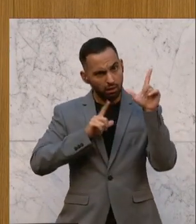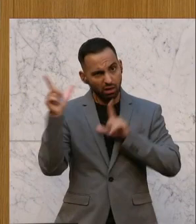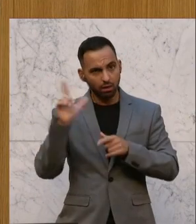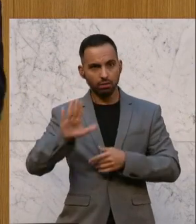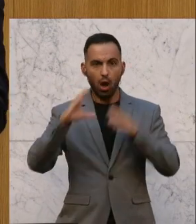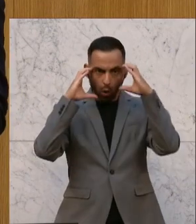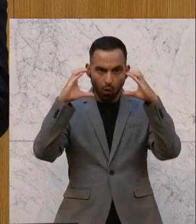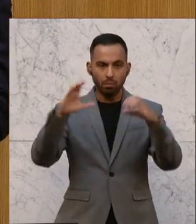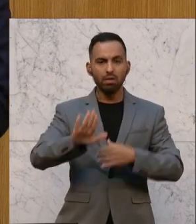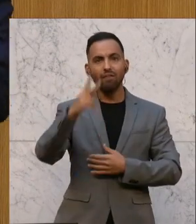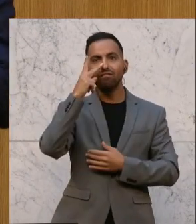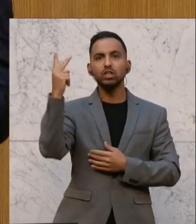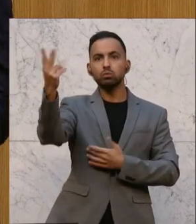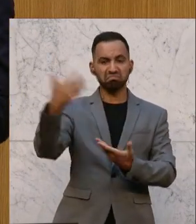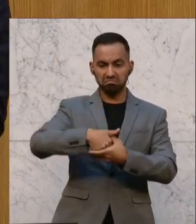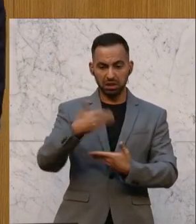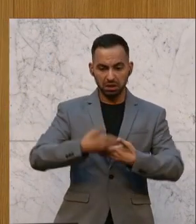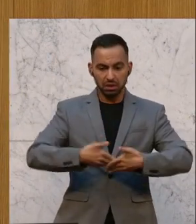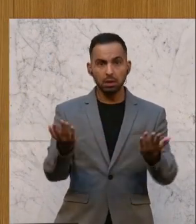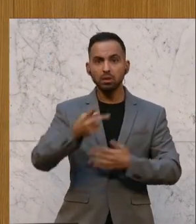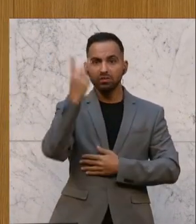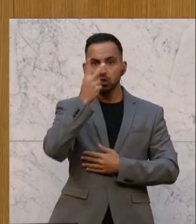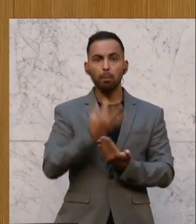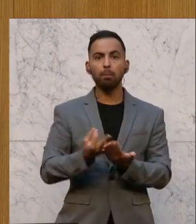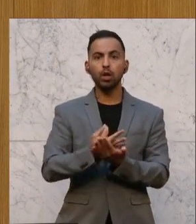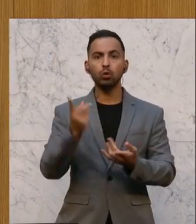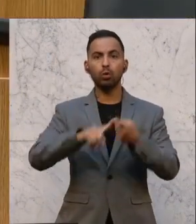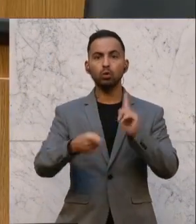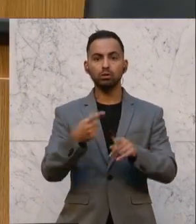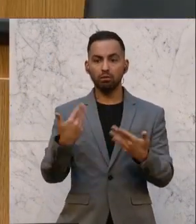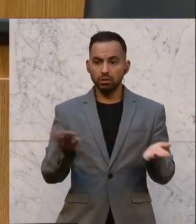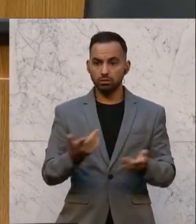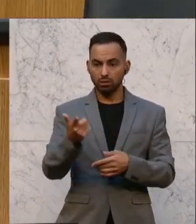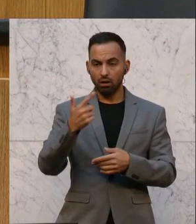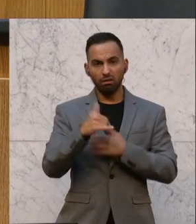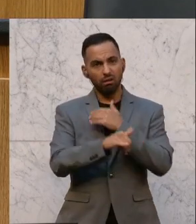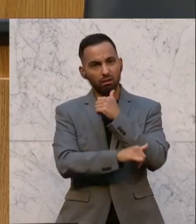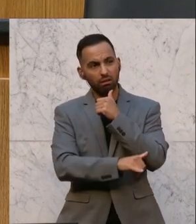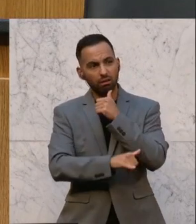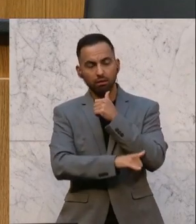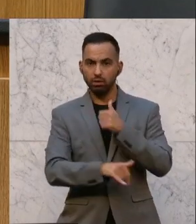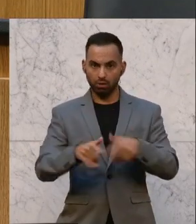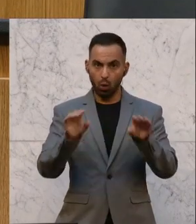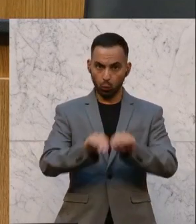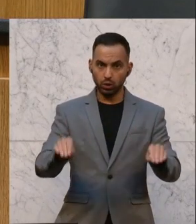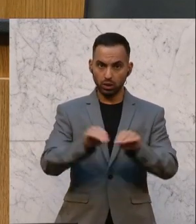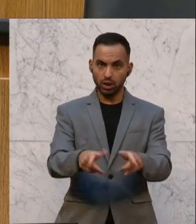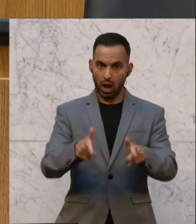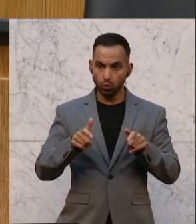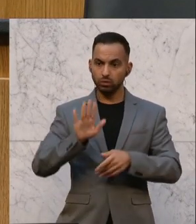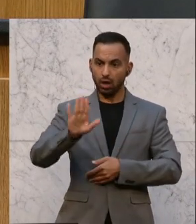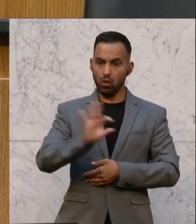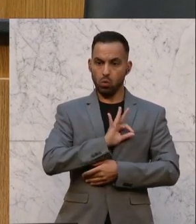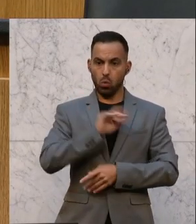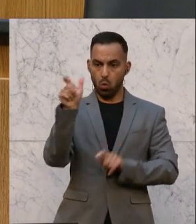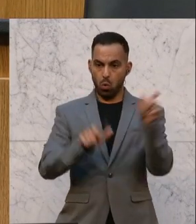nicht, was Ihre Vision ist, was Ihre Vorstellung von guter Bildungspolitik ist. Ratlosigkeit, das herrscht vor im Unterrichtsausschuss, auch bei Ihren Kolleginnen